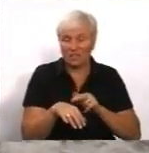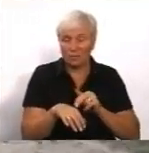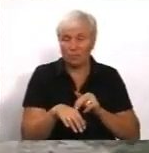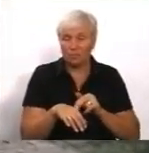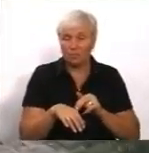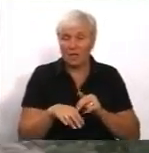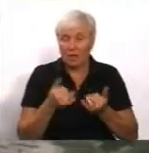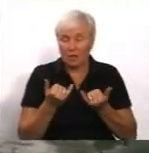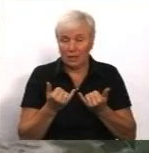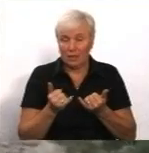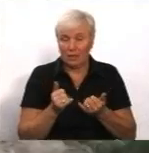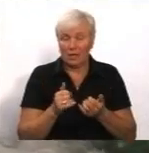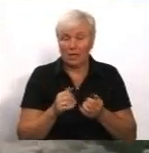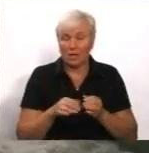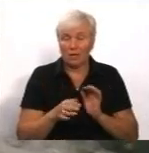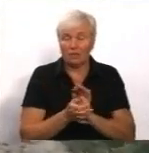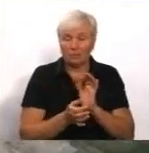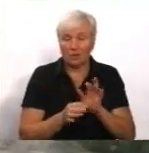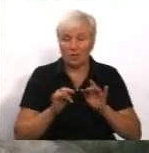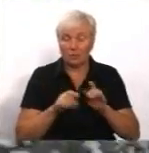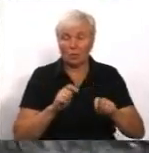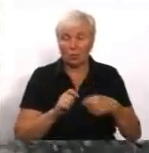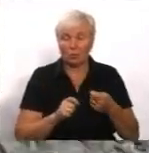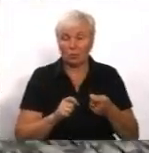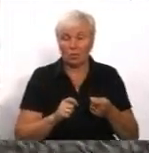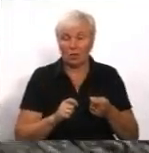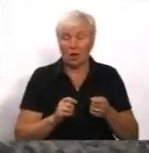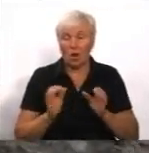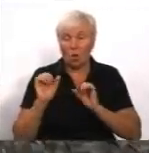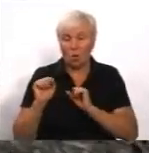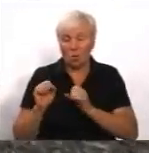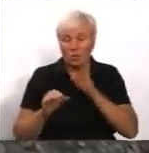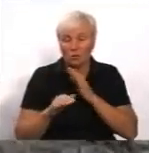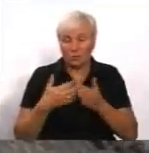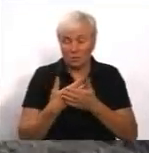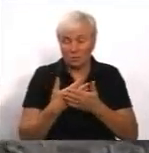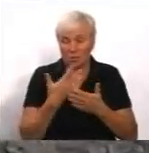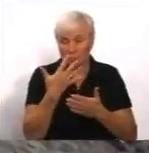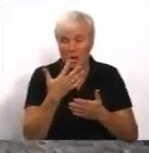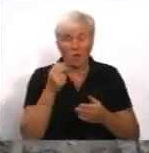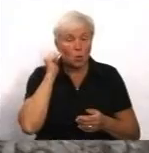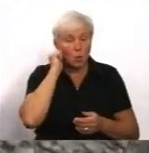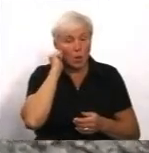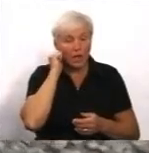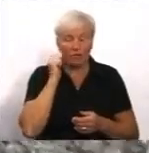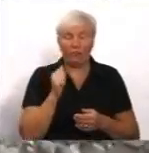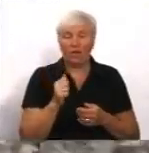справу розслідують за двома статтями – порушення правил охорони води – це до 5 років в'язниці та крадіжка – до 12 років ув'язнення.